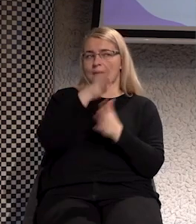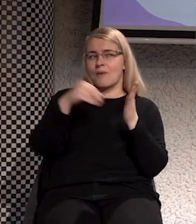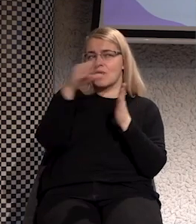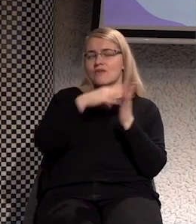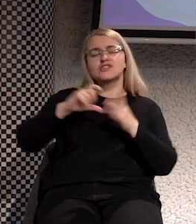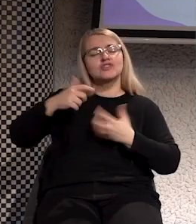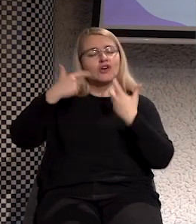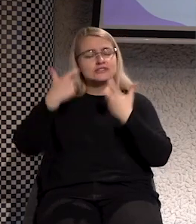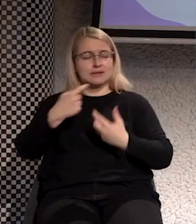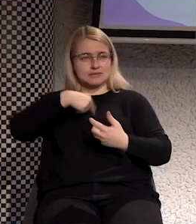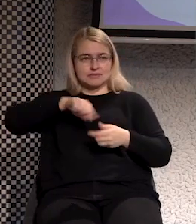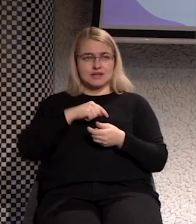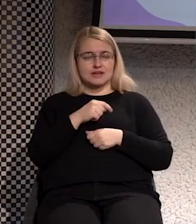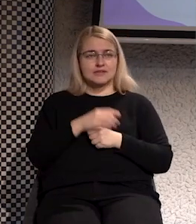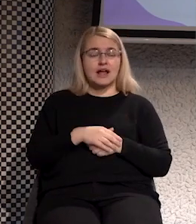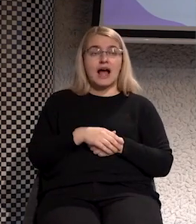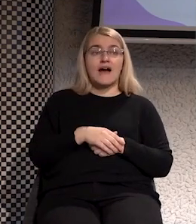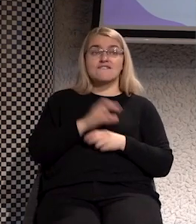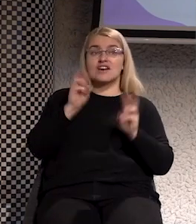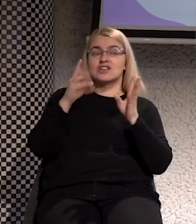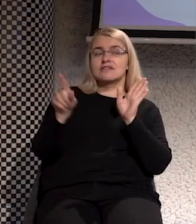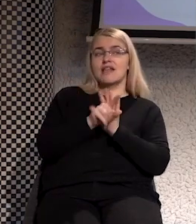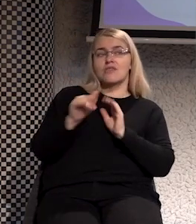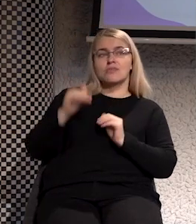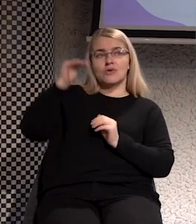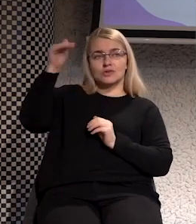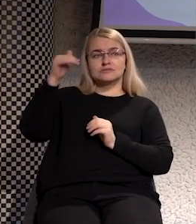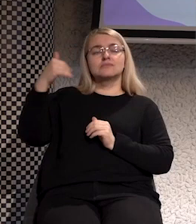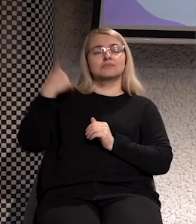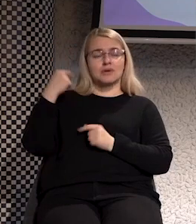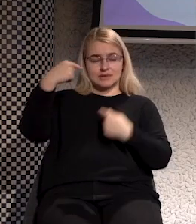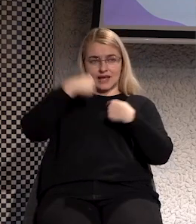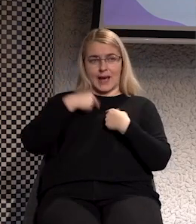byśmy chcieli, żeby było wzmacniane. A te warsztaty dla dorosłych mężczyzn prowadziłem z Martyną